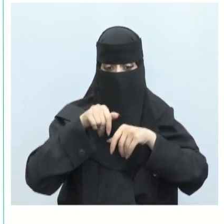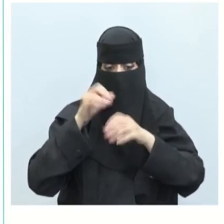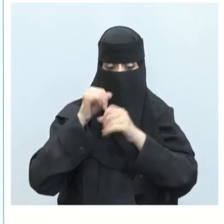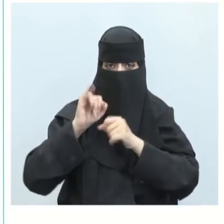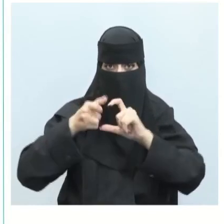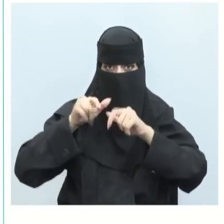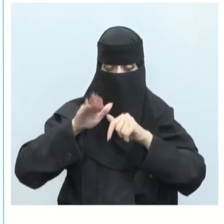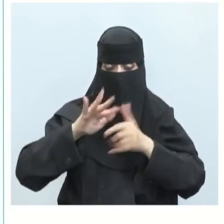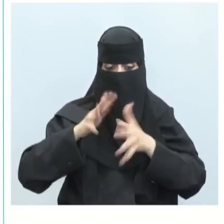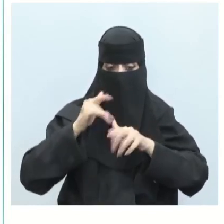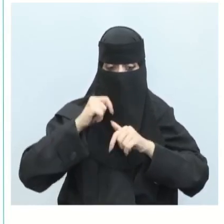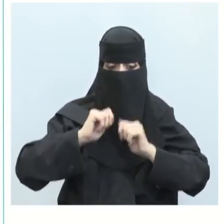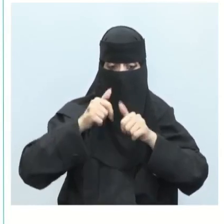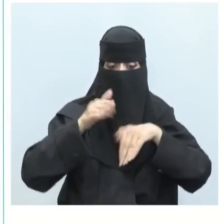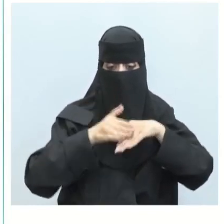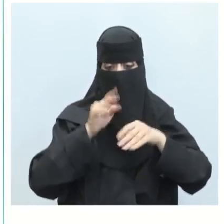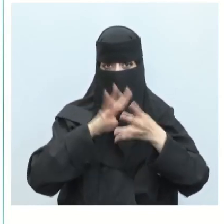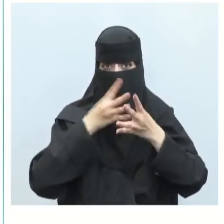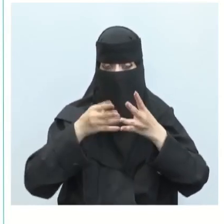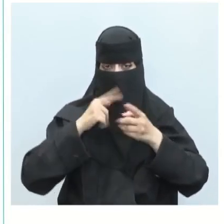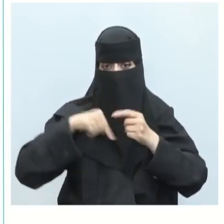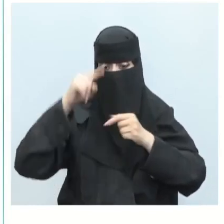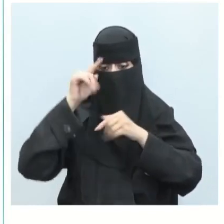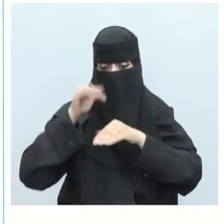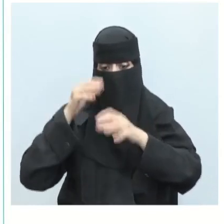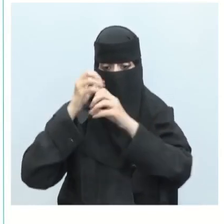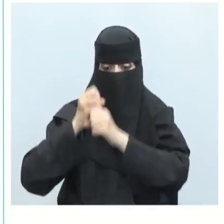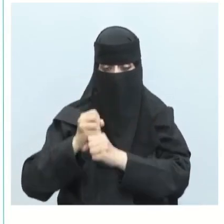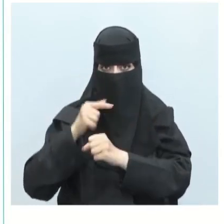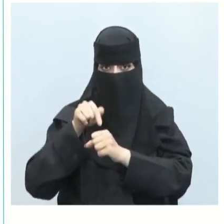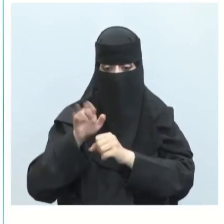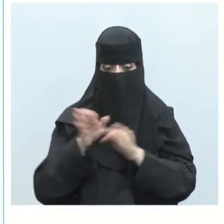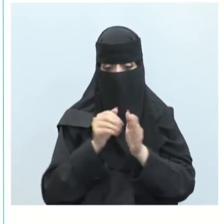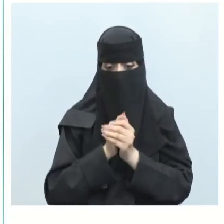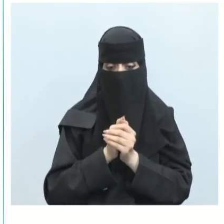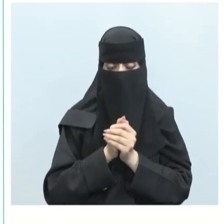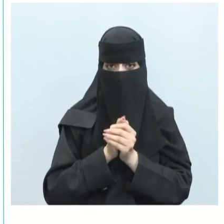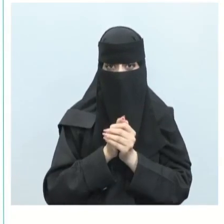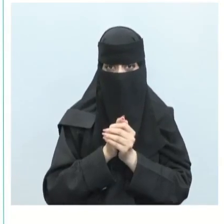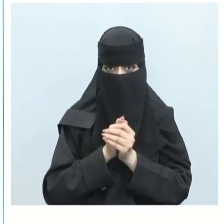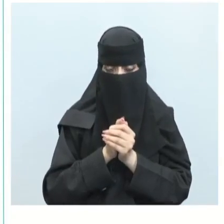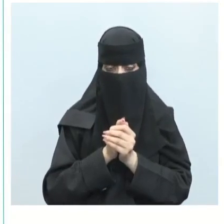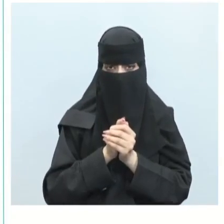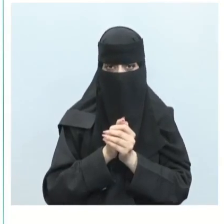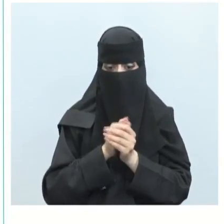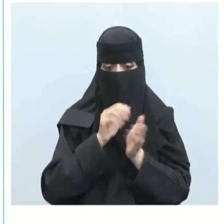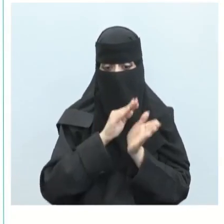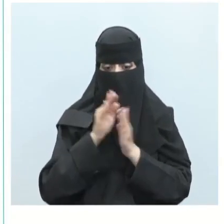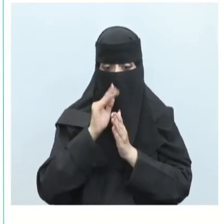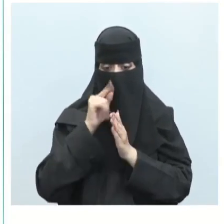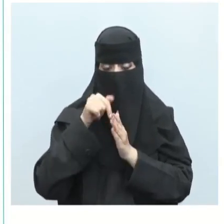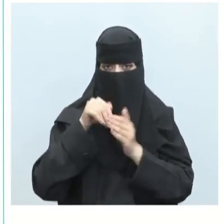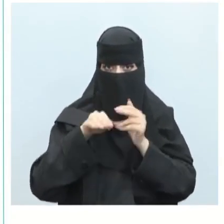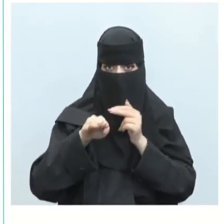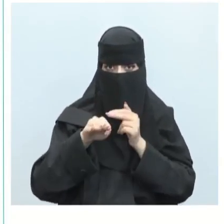امن يمكن المستخدم بالاتصال بشكل امن عن طريق بشكل امن بخوادم المؤسسه من